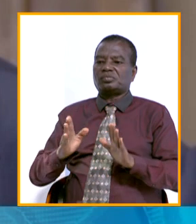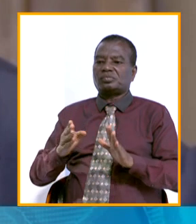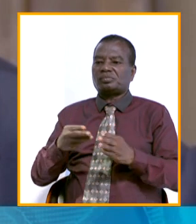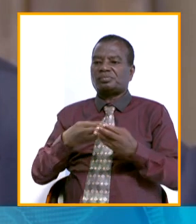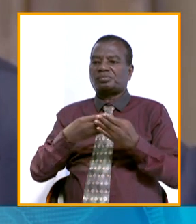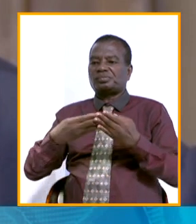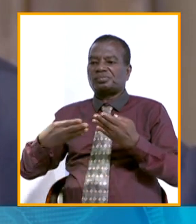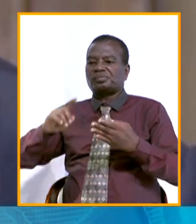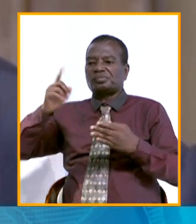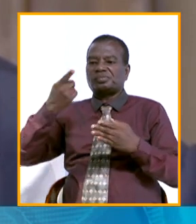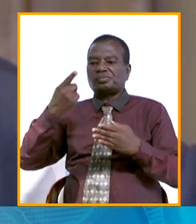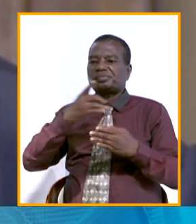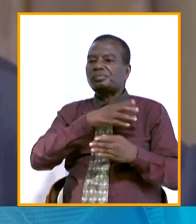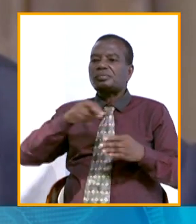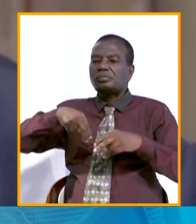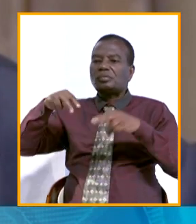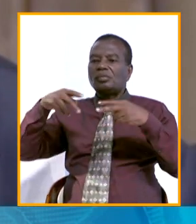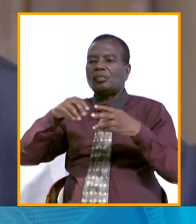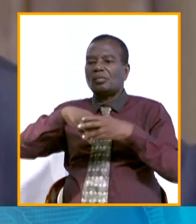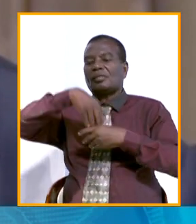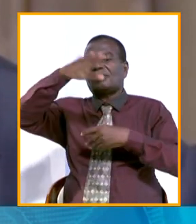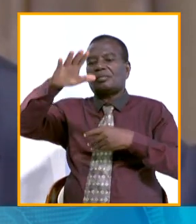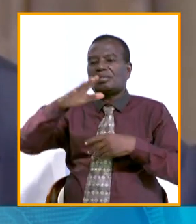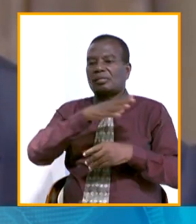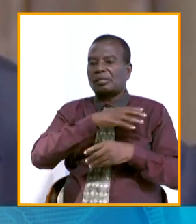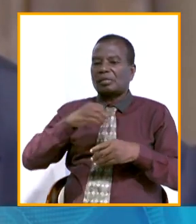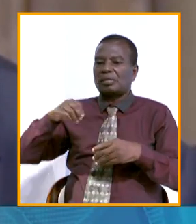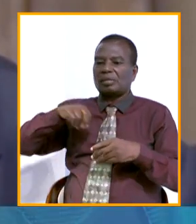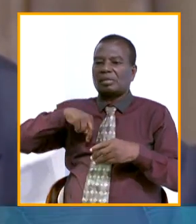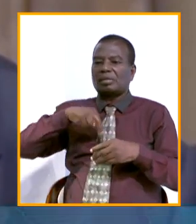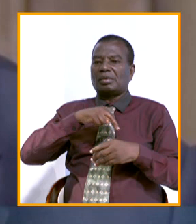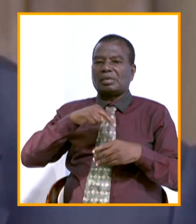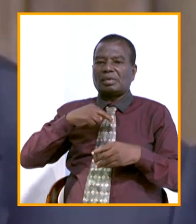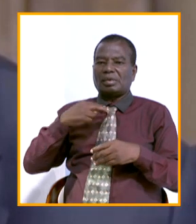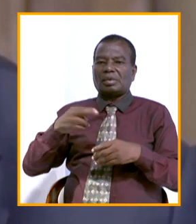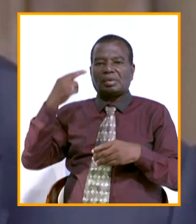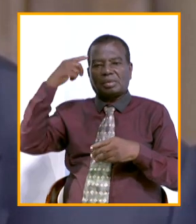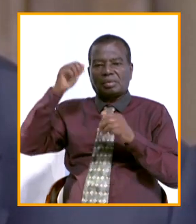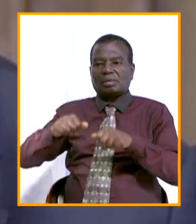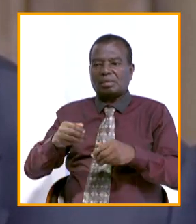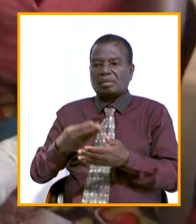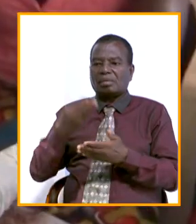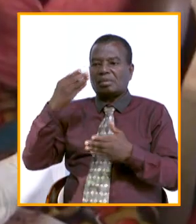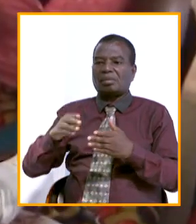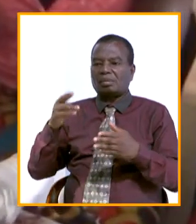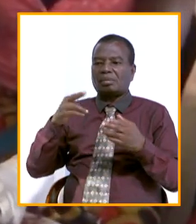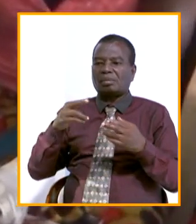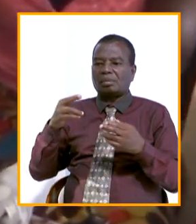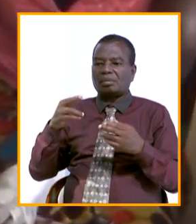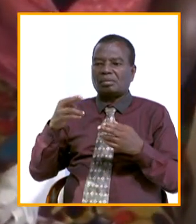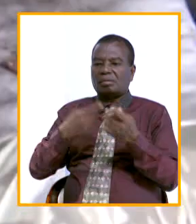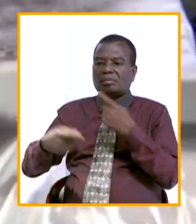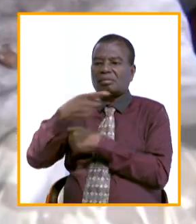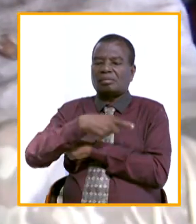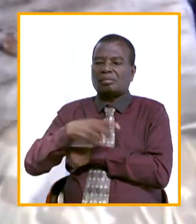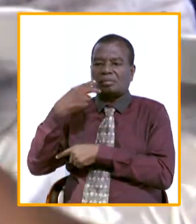matières premières à l'extérieur et utilisé donc les revenus générés pour pouvoir financer le développement de notre économie.